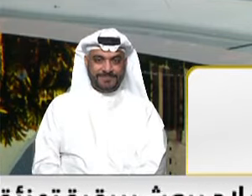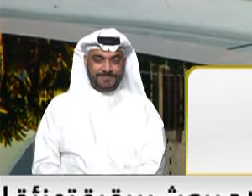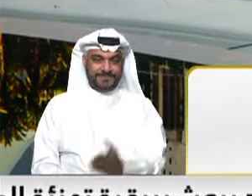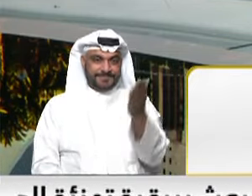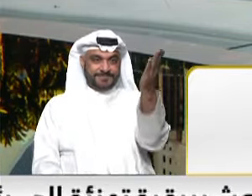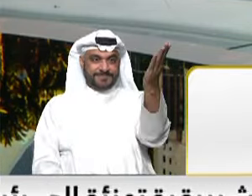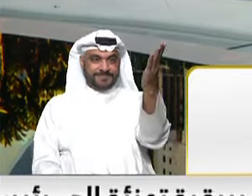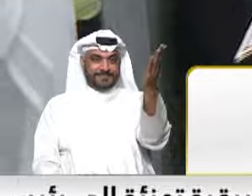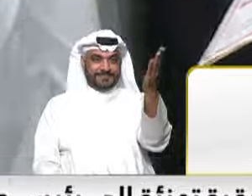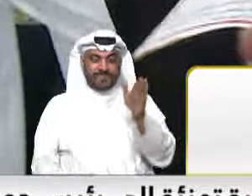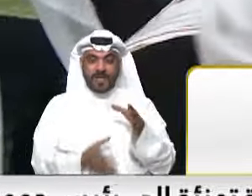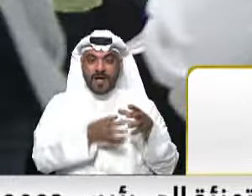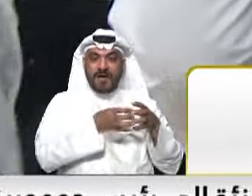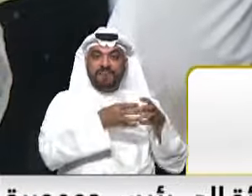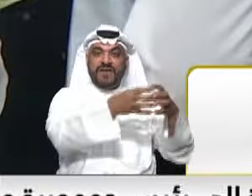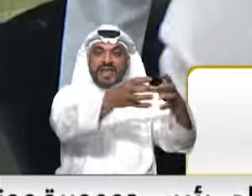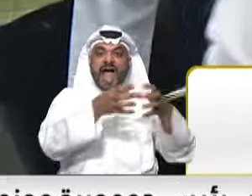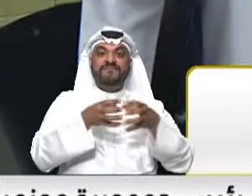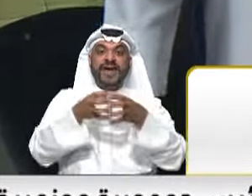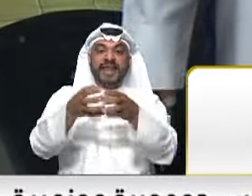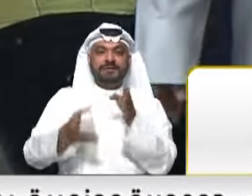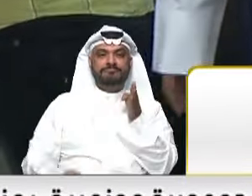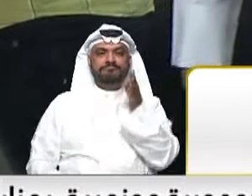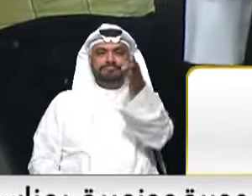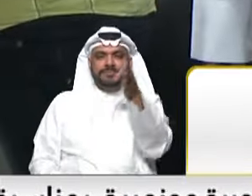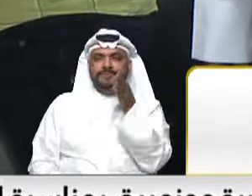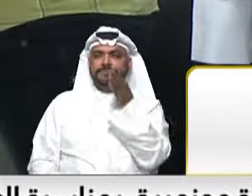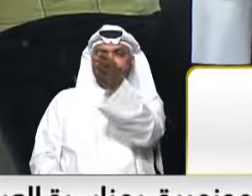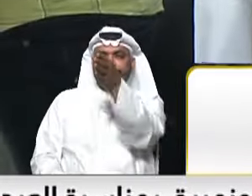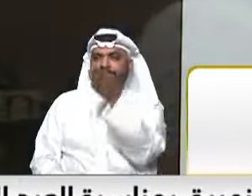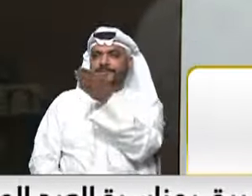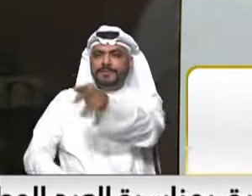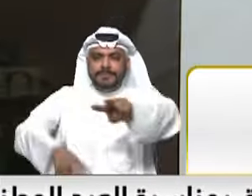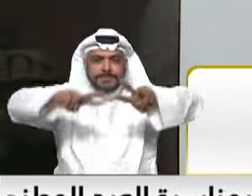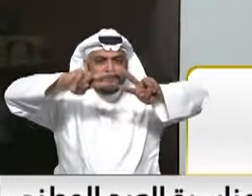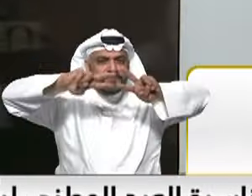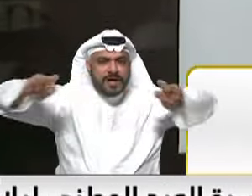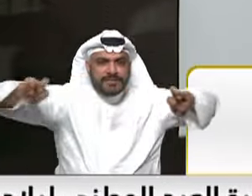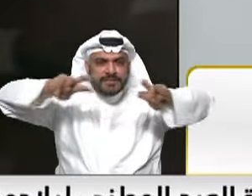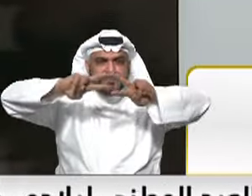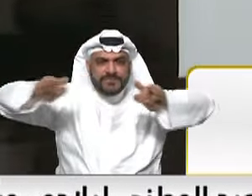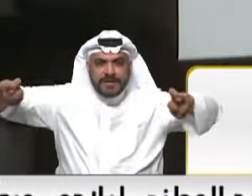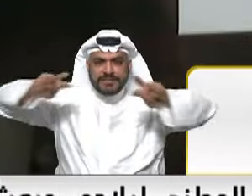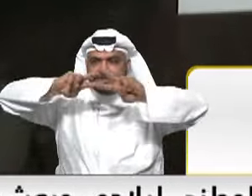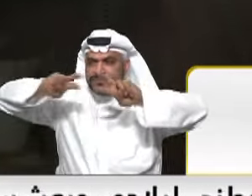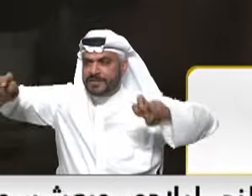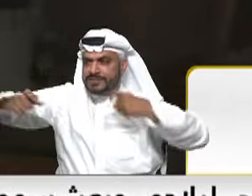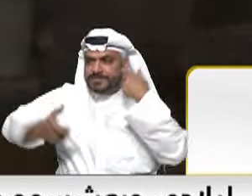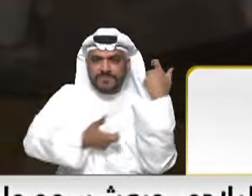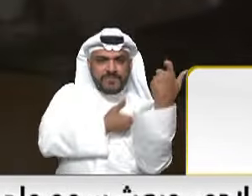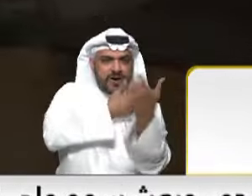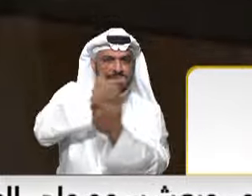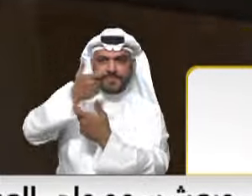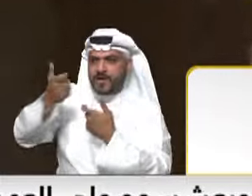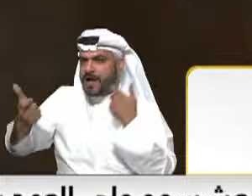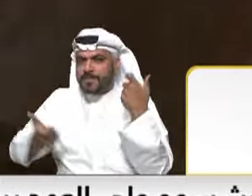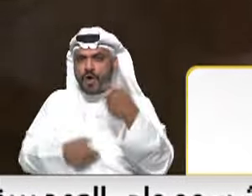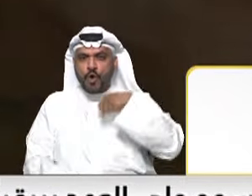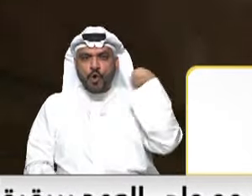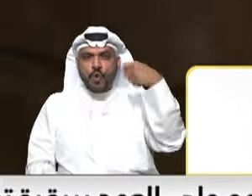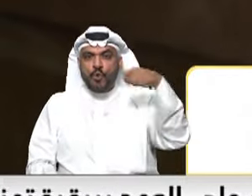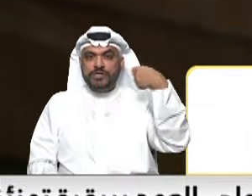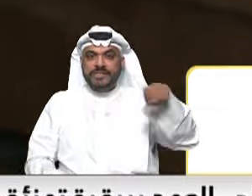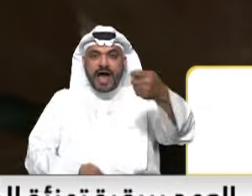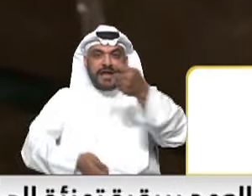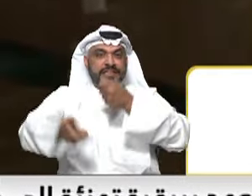بجولة ميدانية رقابية قام بها فريق من مفتشي إدارة الرقابة التجارية بوزارة التجارة